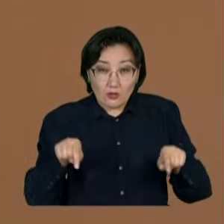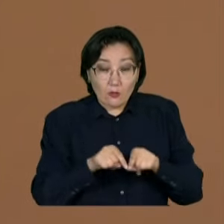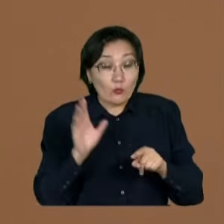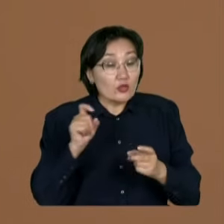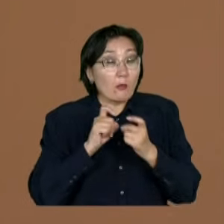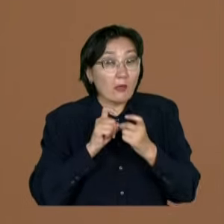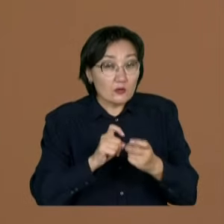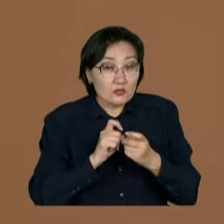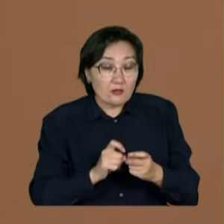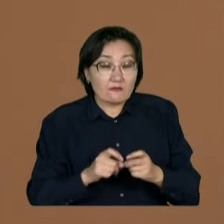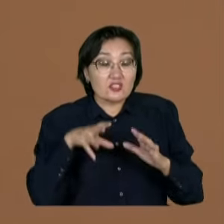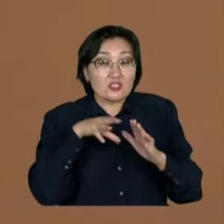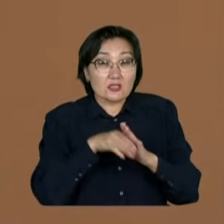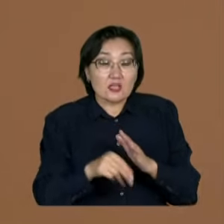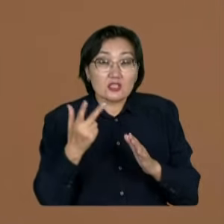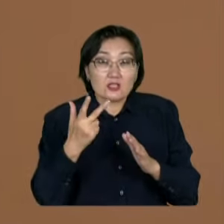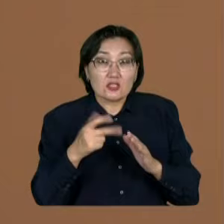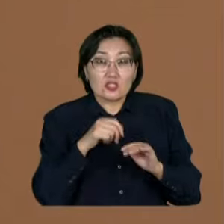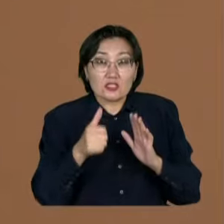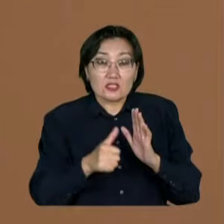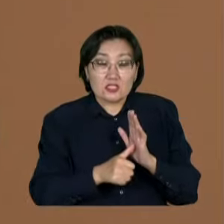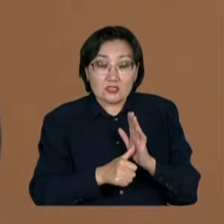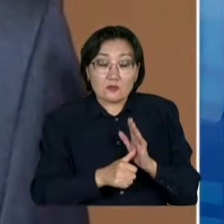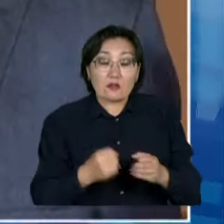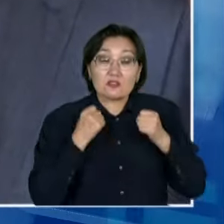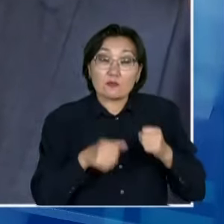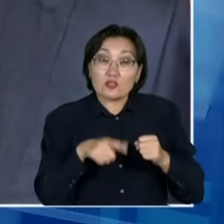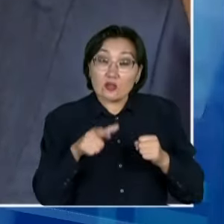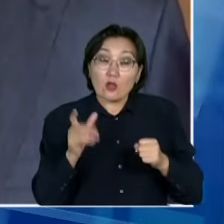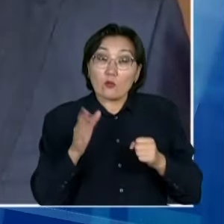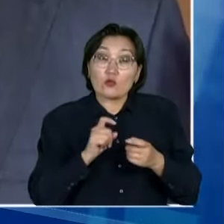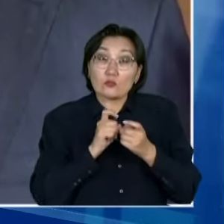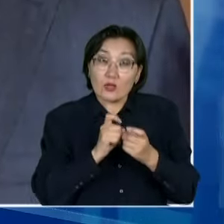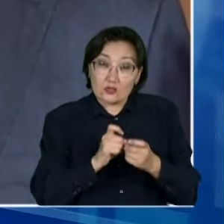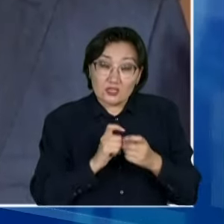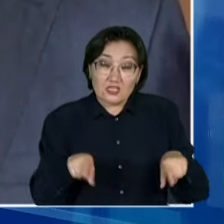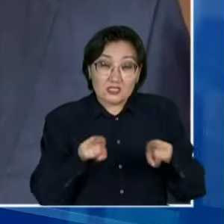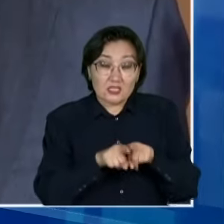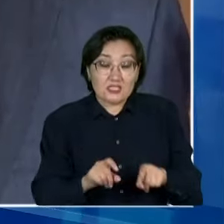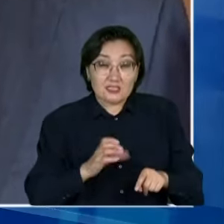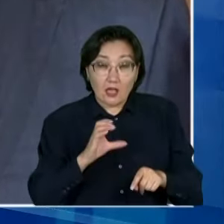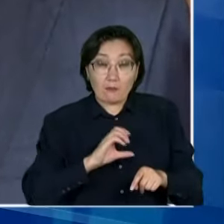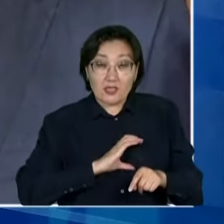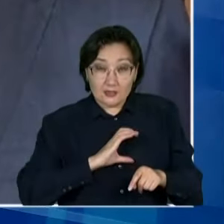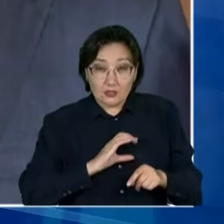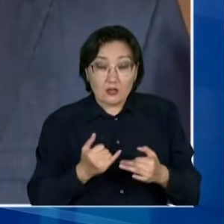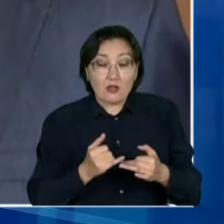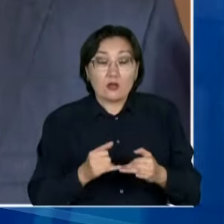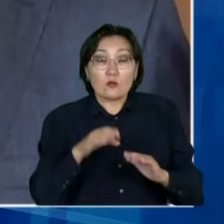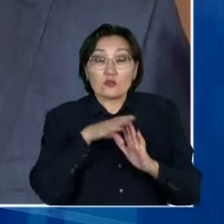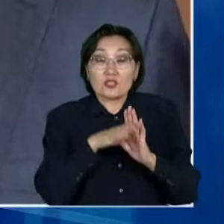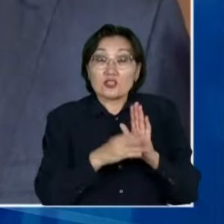бороться в числе 16 спортсменов, будет бороться также за медаль. Сейчас он в рейтинге